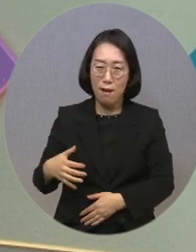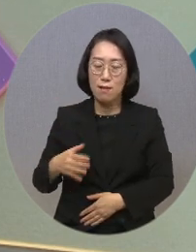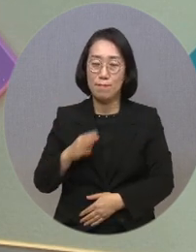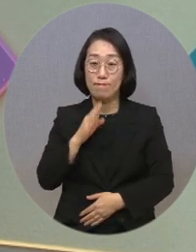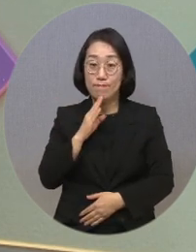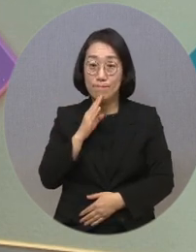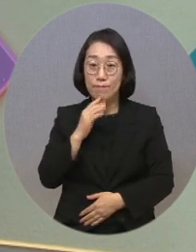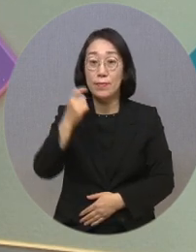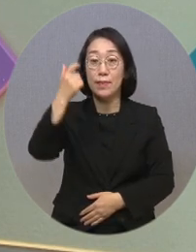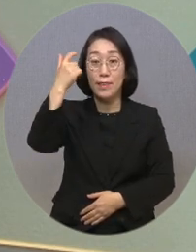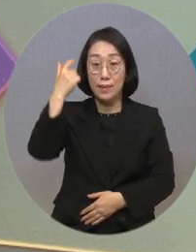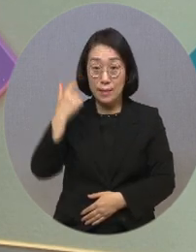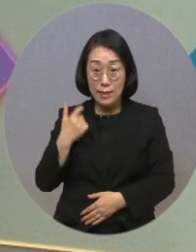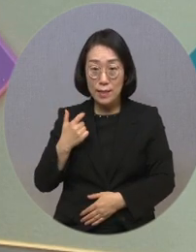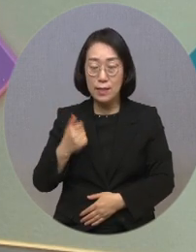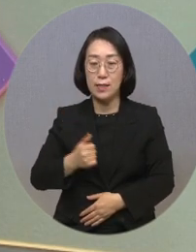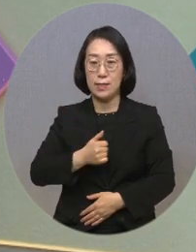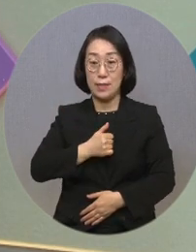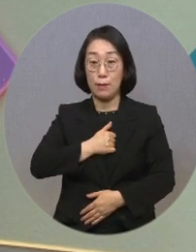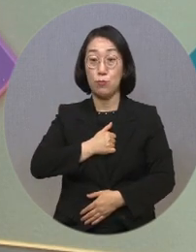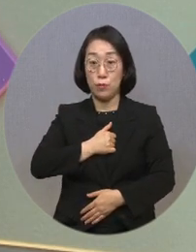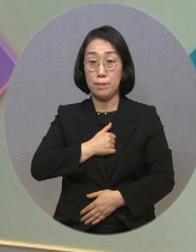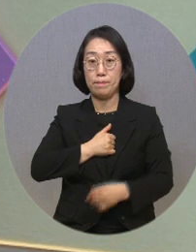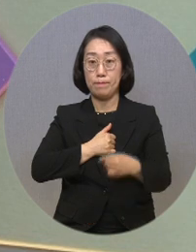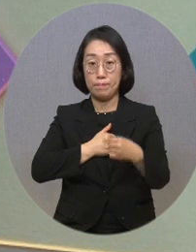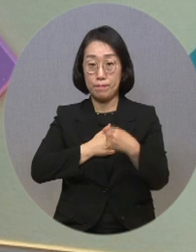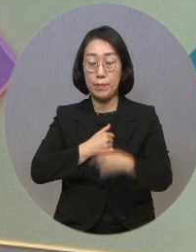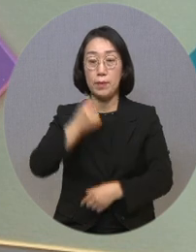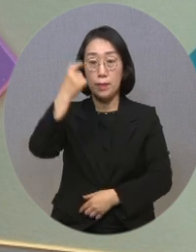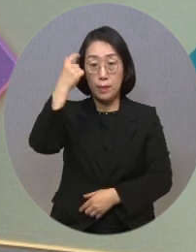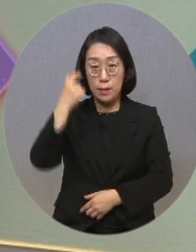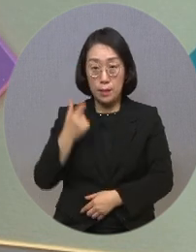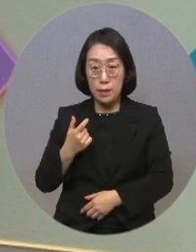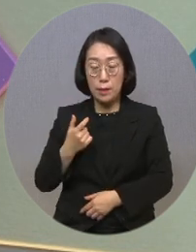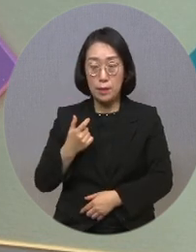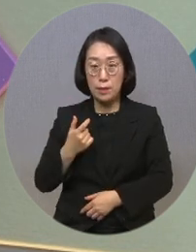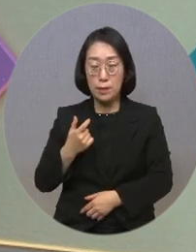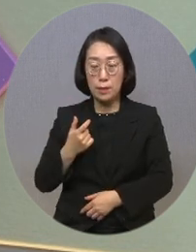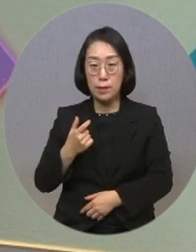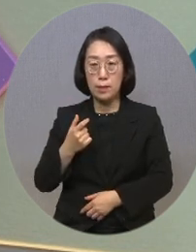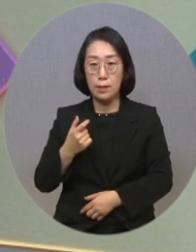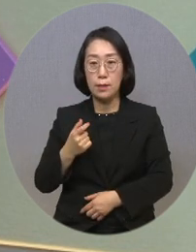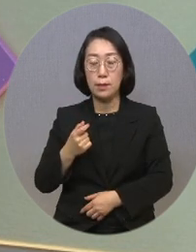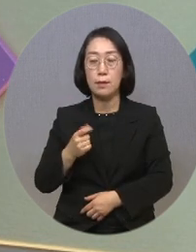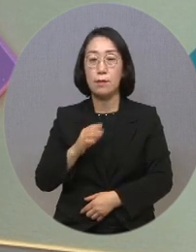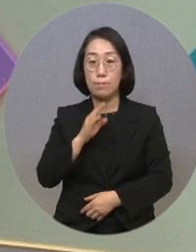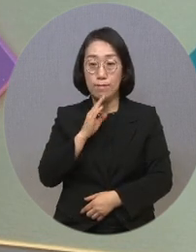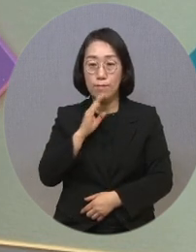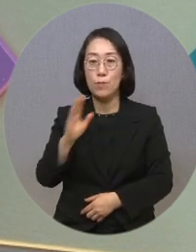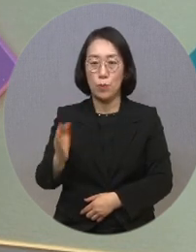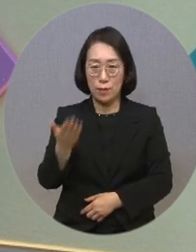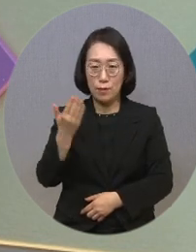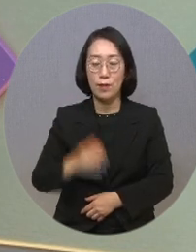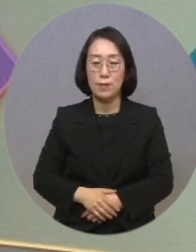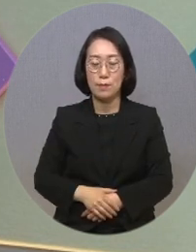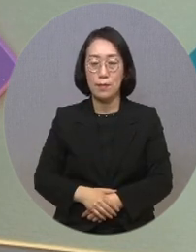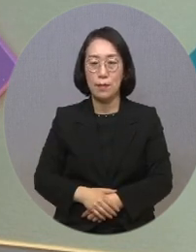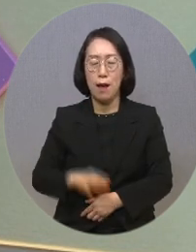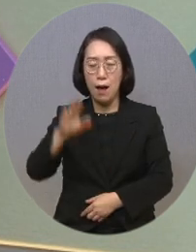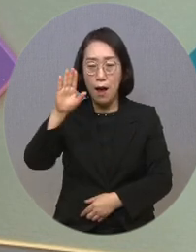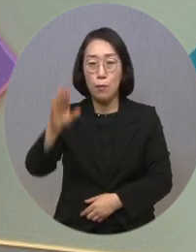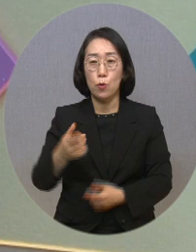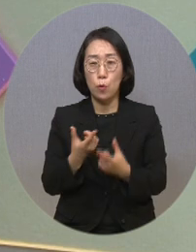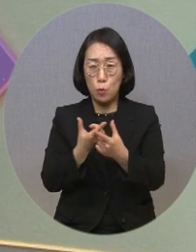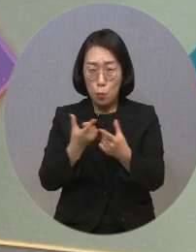것들을 느끼는 자부심과 긍지를 느끼는 그런 계기가 됐을 것 같습니다. 그래서 앞으로 네. 보편적인